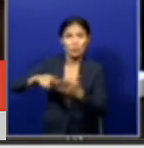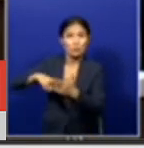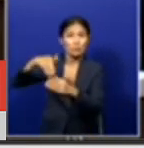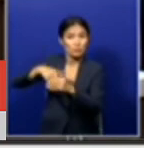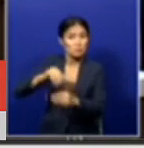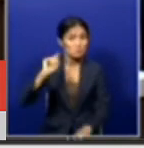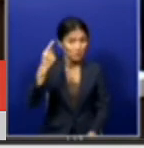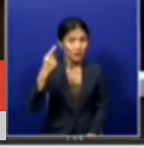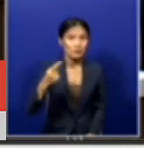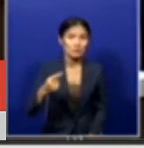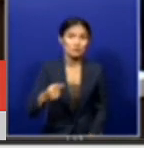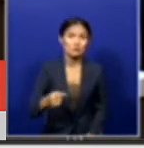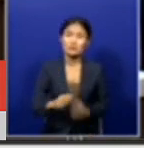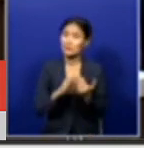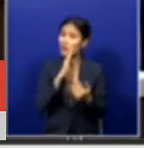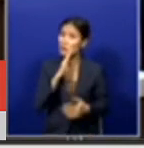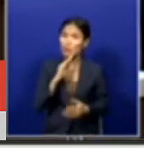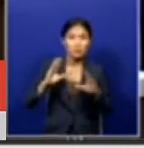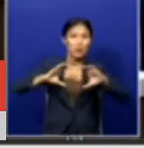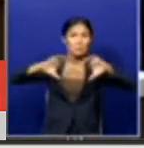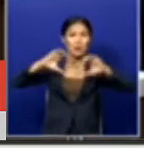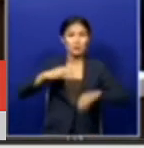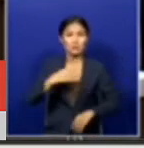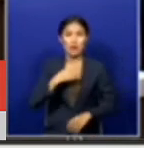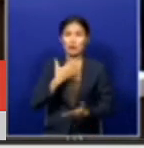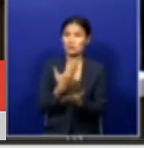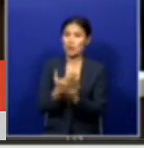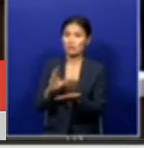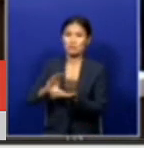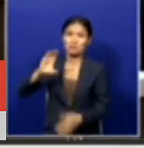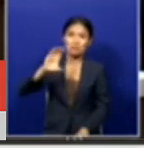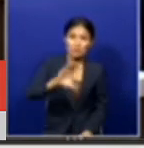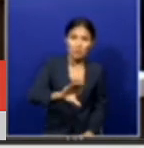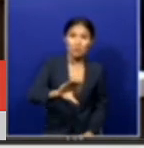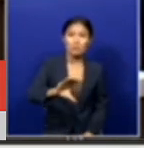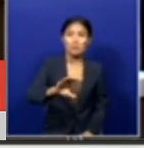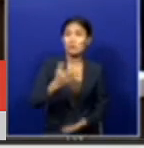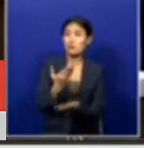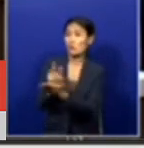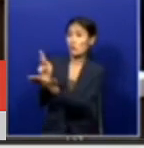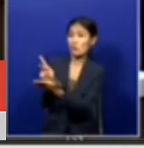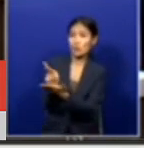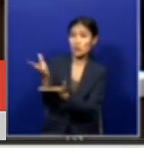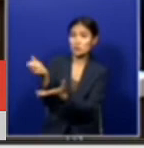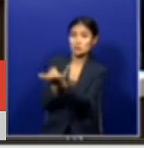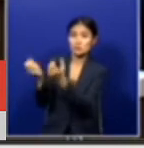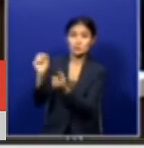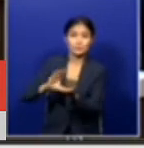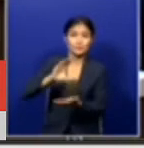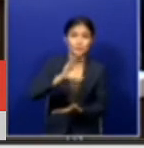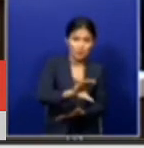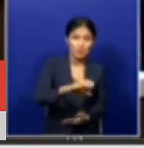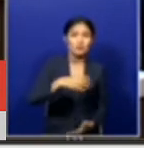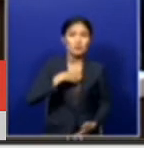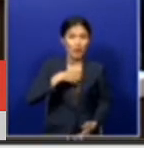ใจที่จะใช้เม็ดเงินงบประมาณที่ไปกู้เข้ามาให้เกิดประสิทธิภา